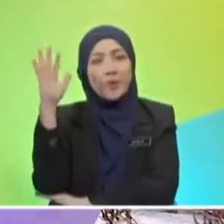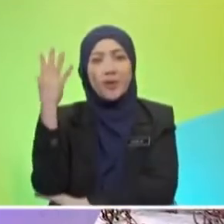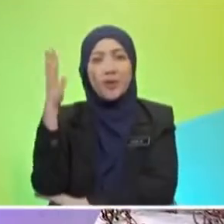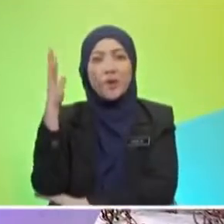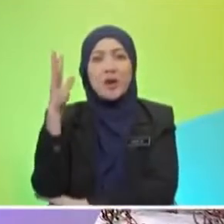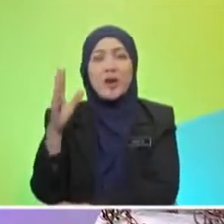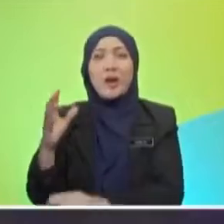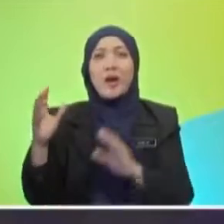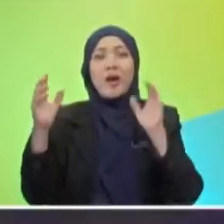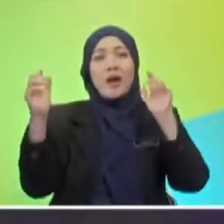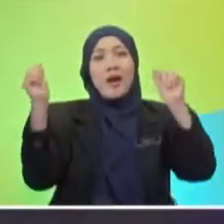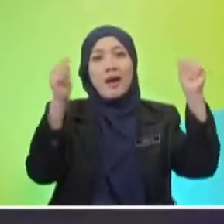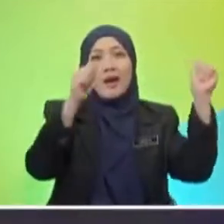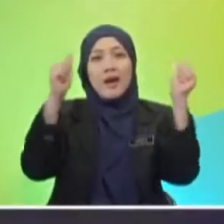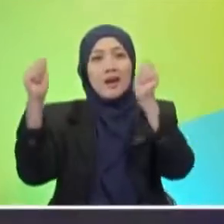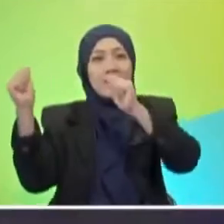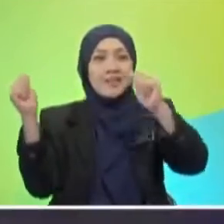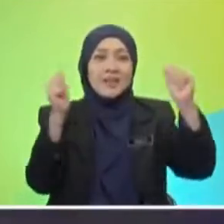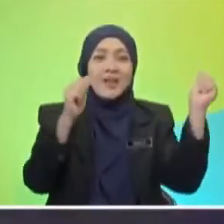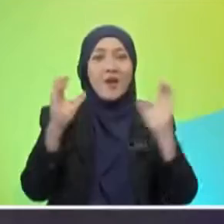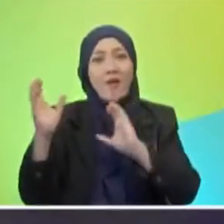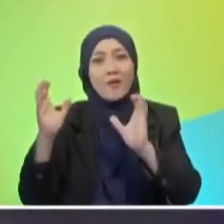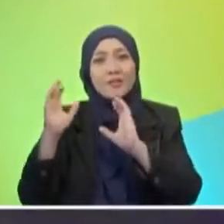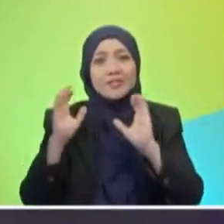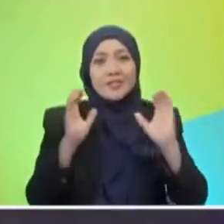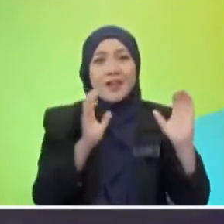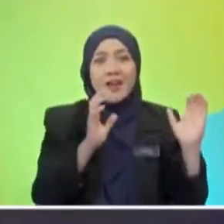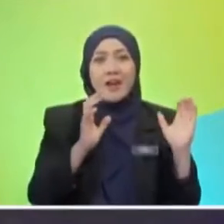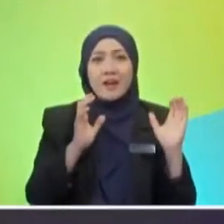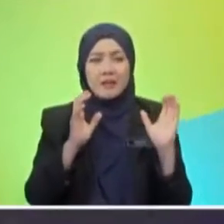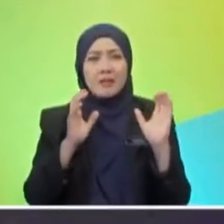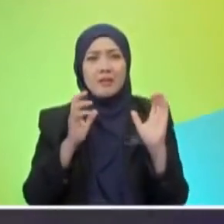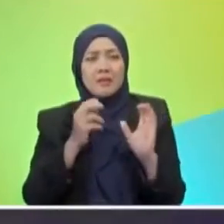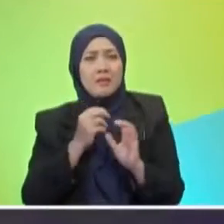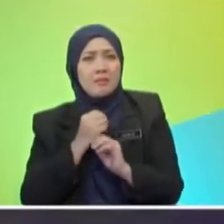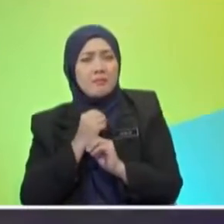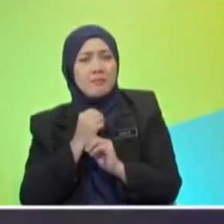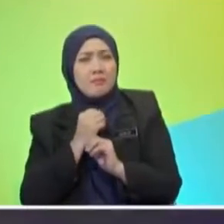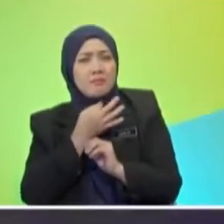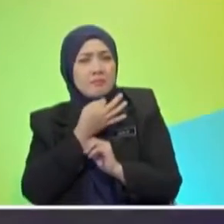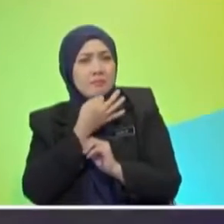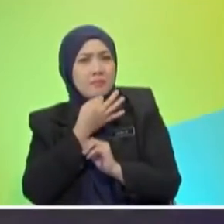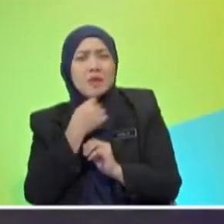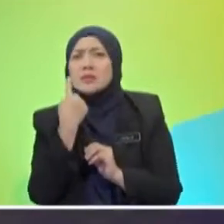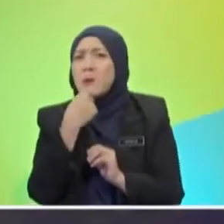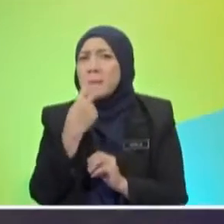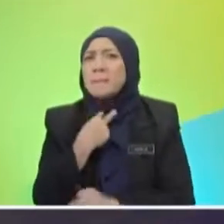Poco. Angin yang goncang. Macam dengar suara. Suara